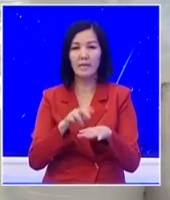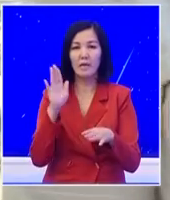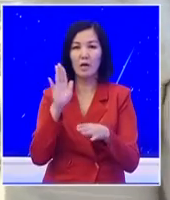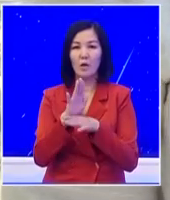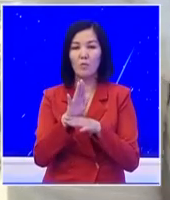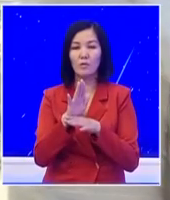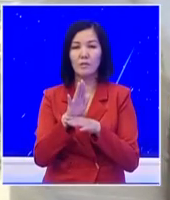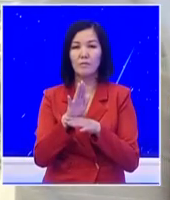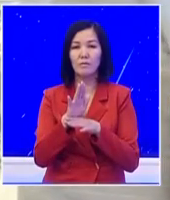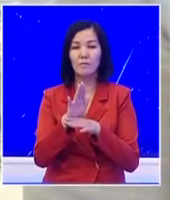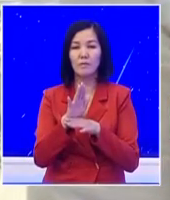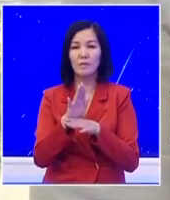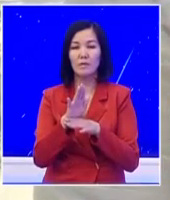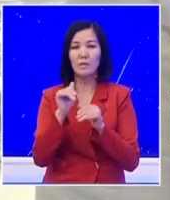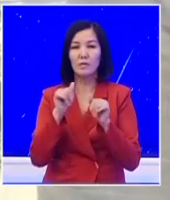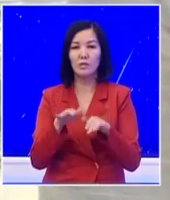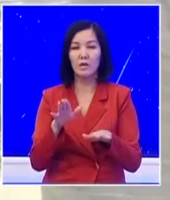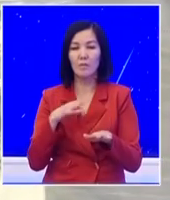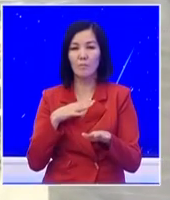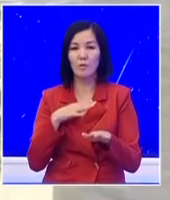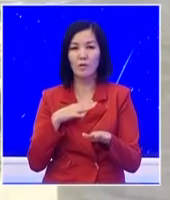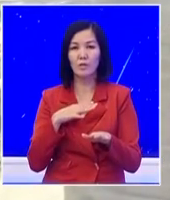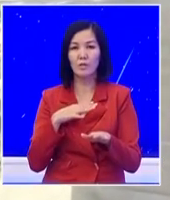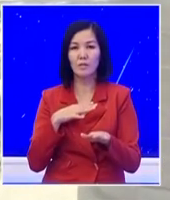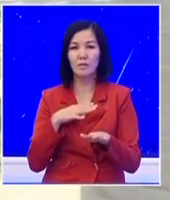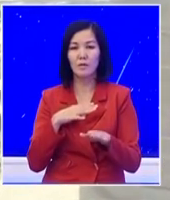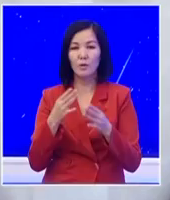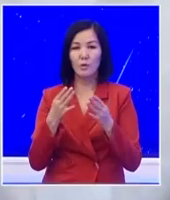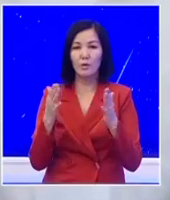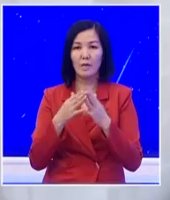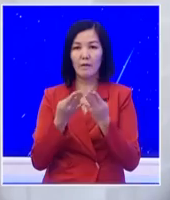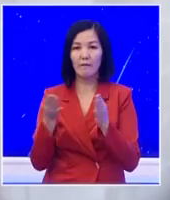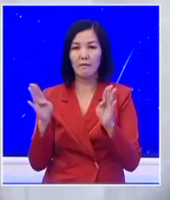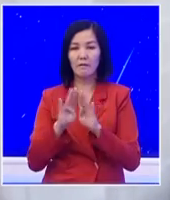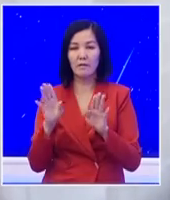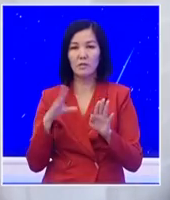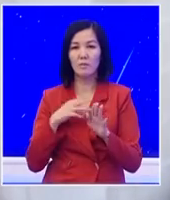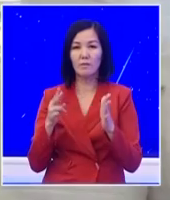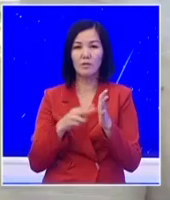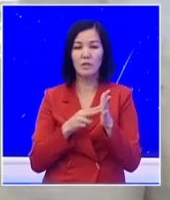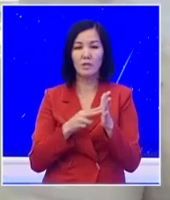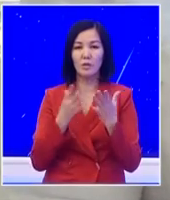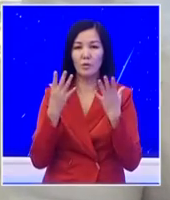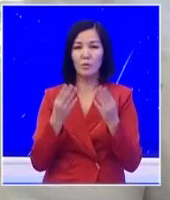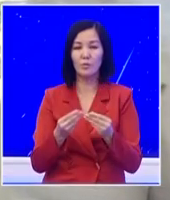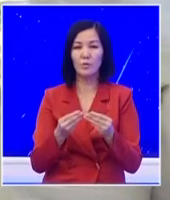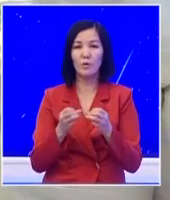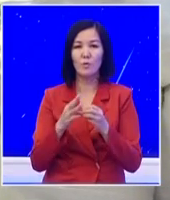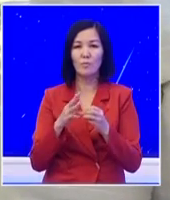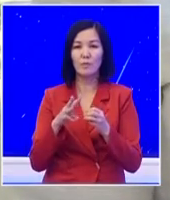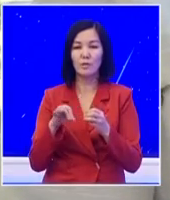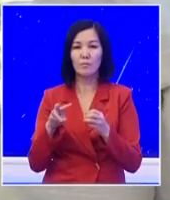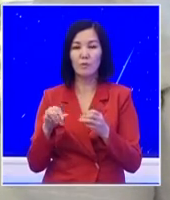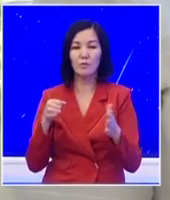дәрігерінің постановлениесіне қаулысы шыққан болатын. Сол қаулысы бойынша ол кісілерді карантинға жабылды. Қазіргі уақытта 7 күн, яғни 15 маусымға